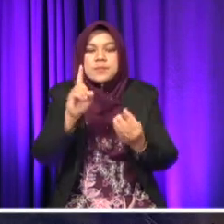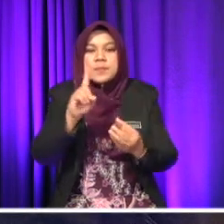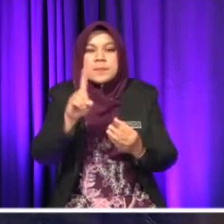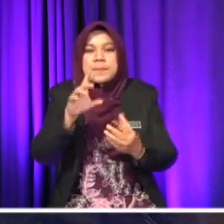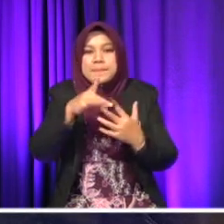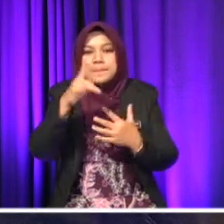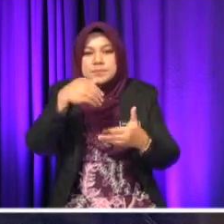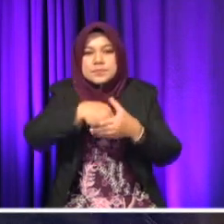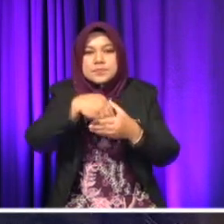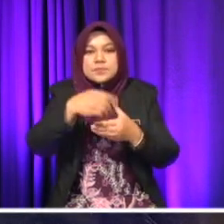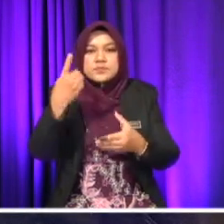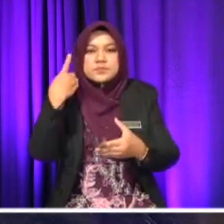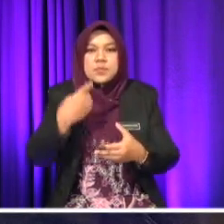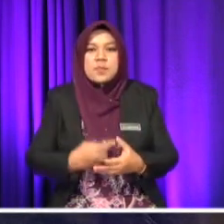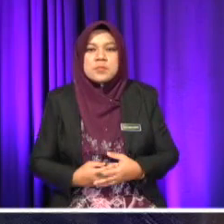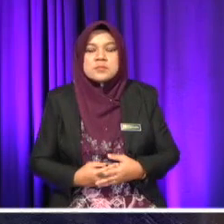dahulu